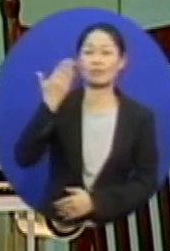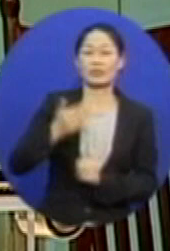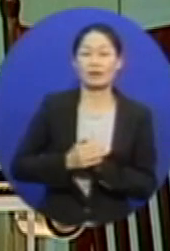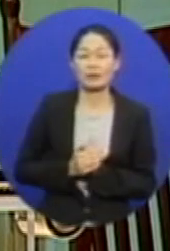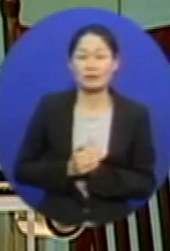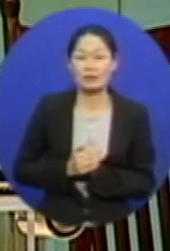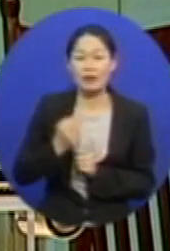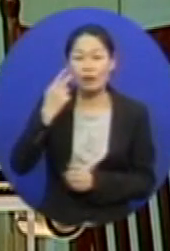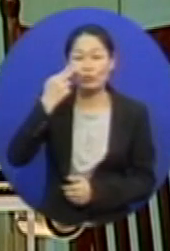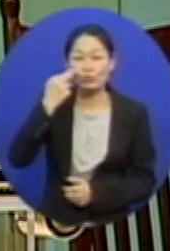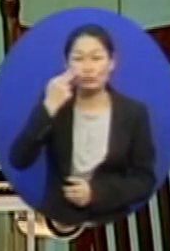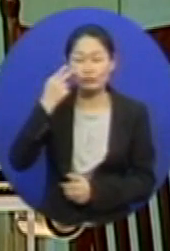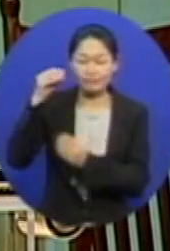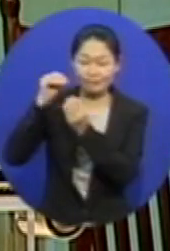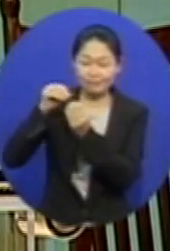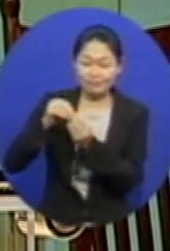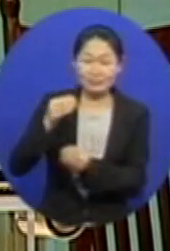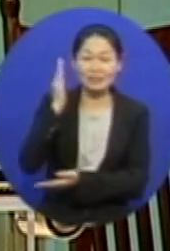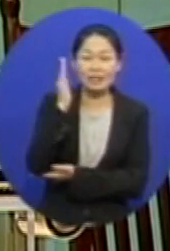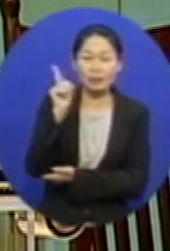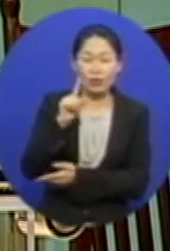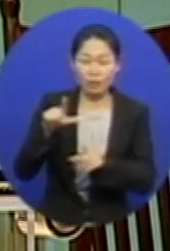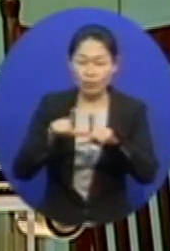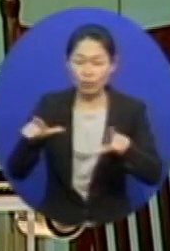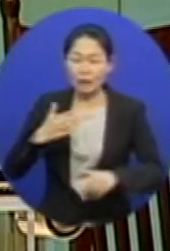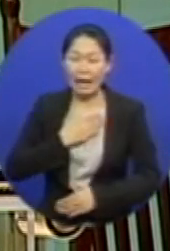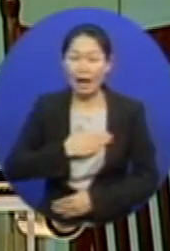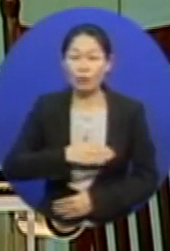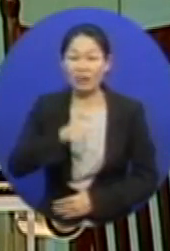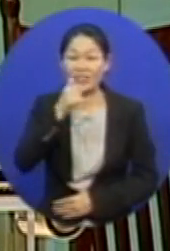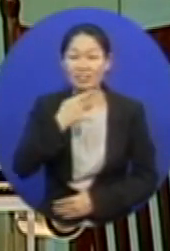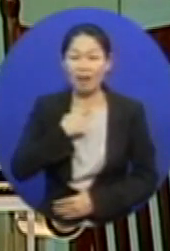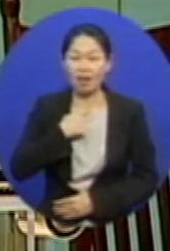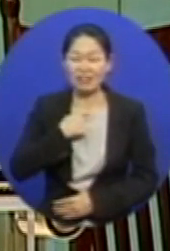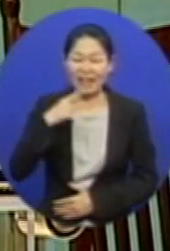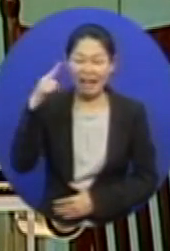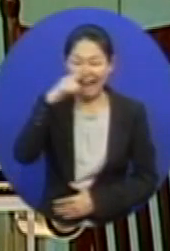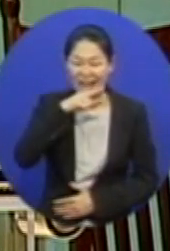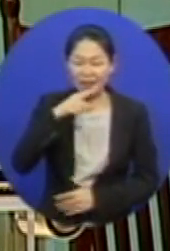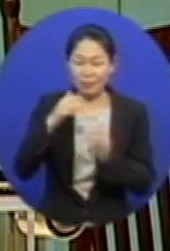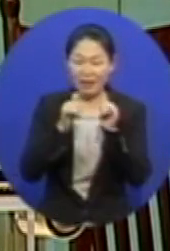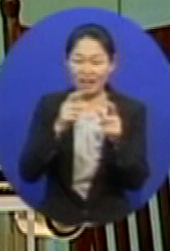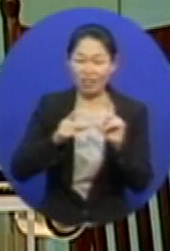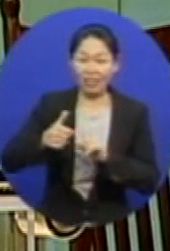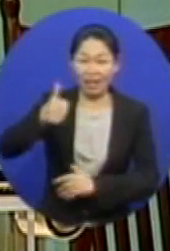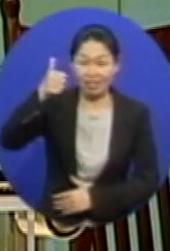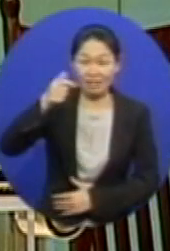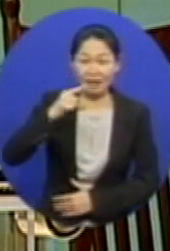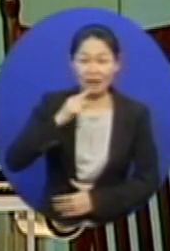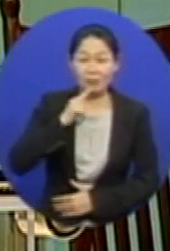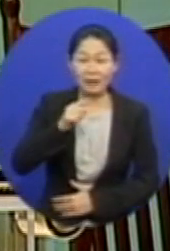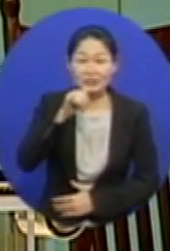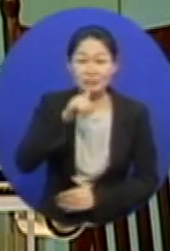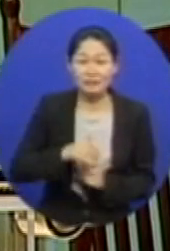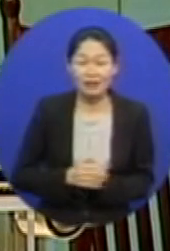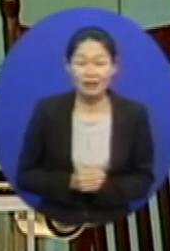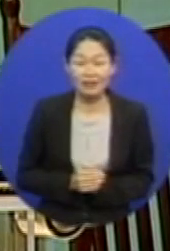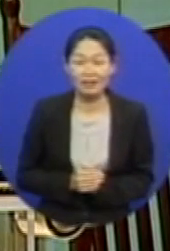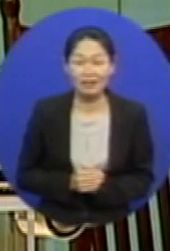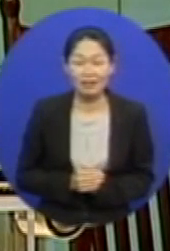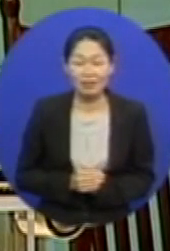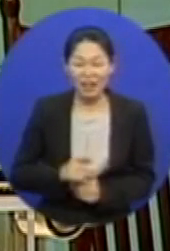미국 속담에 평소 알고 있던 악마가 났다 그런 속담이 있어요